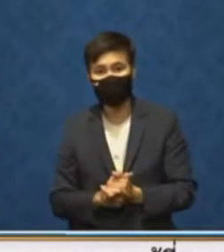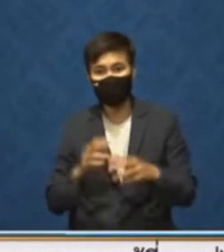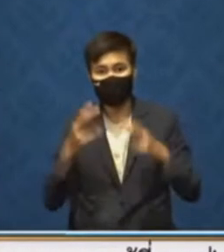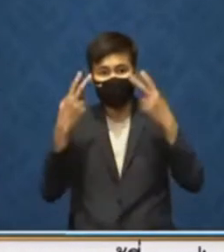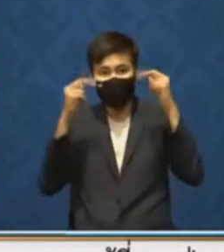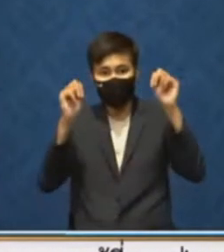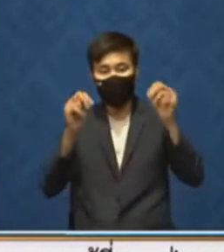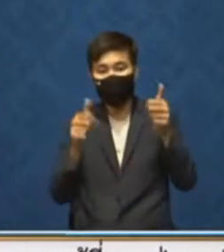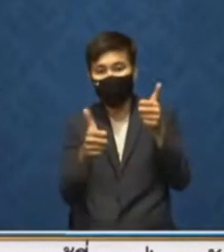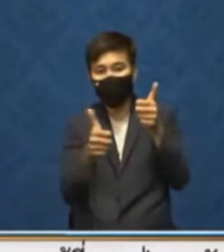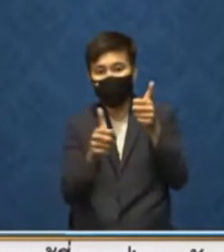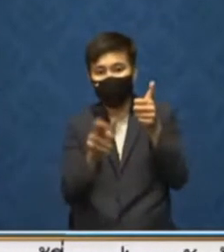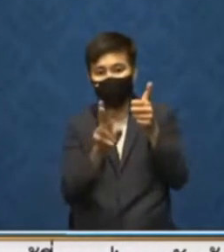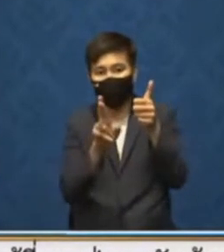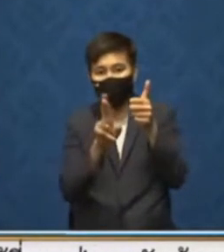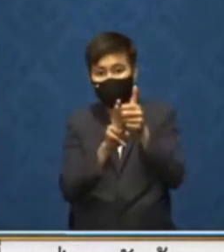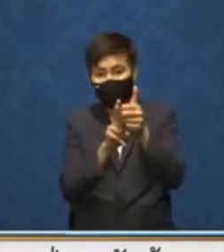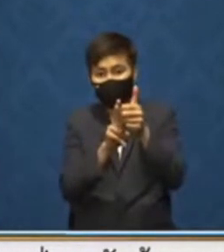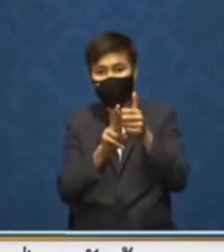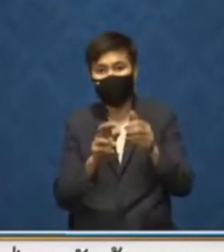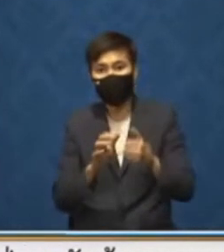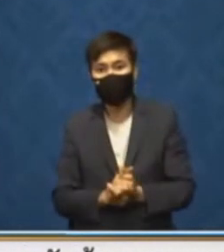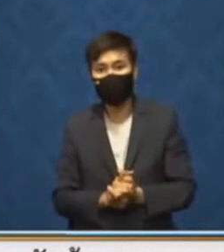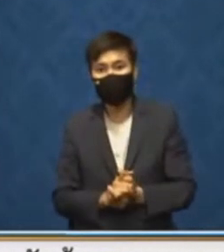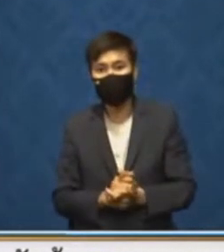ไม่ใช่วันนี้